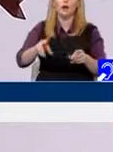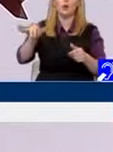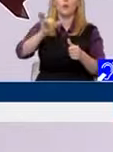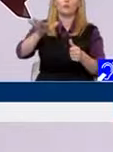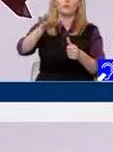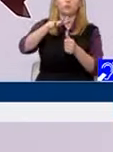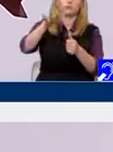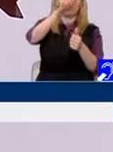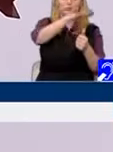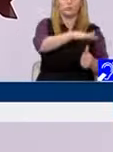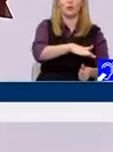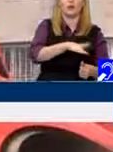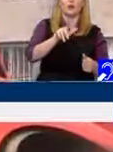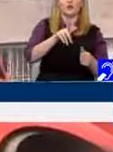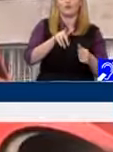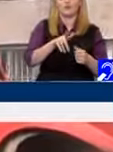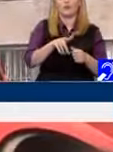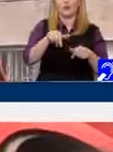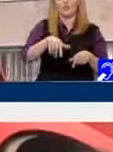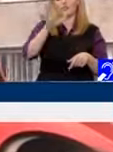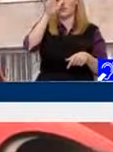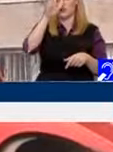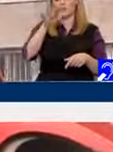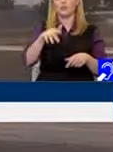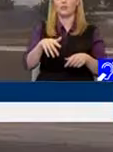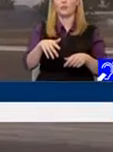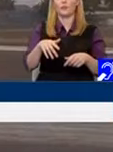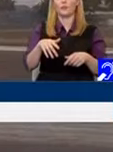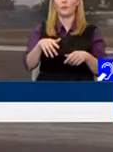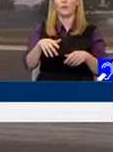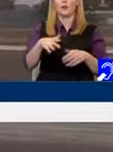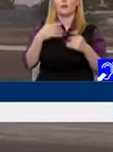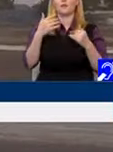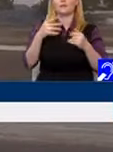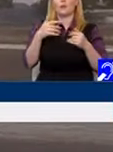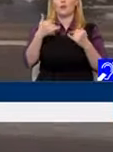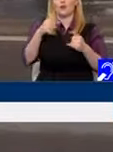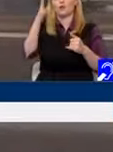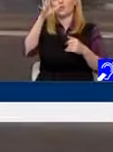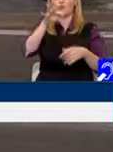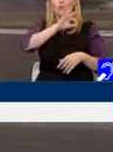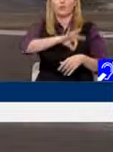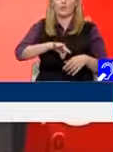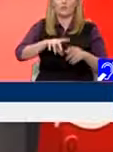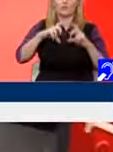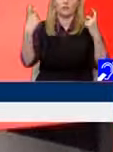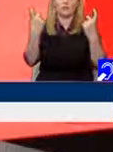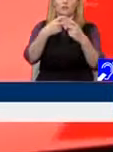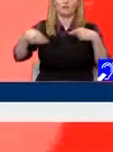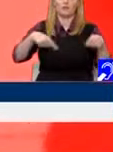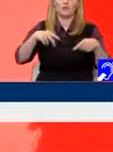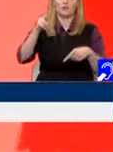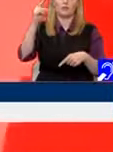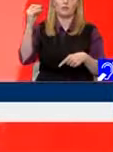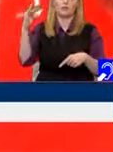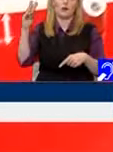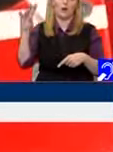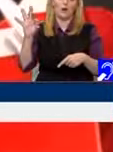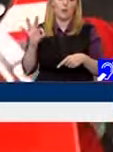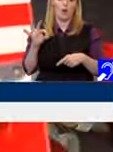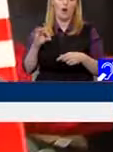care trec prutul pentru misiuni de salvare. La Chișinău, pe post de heliport, servește stadionul Dinamo. Din preajma spitalului de urgență,